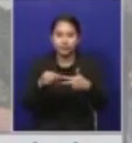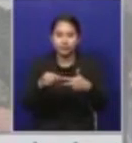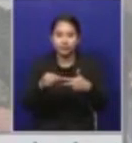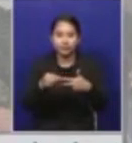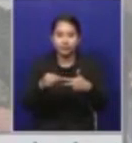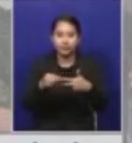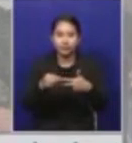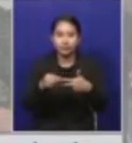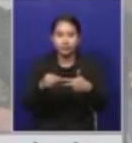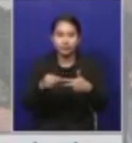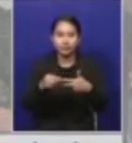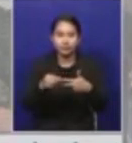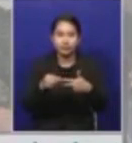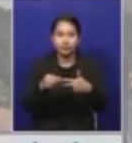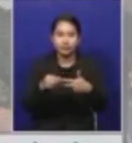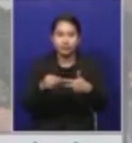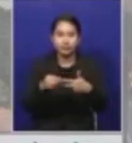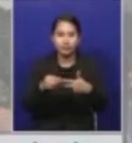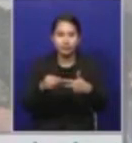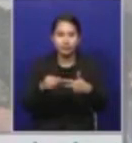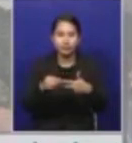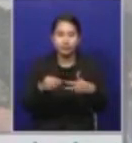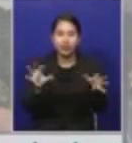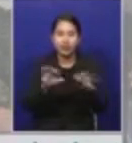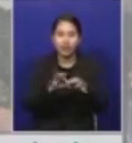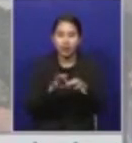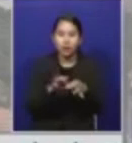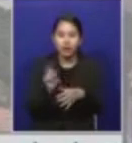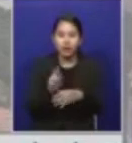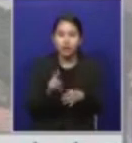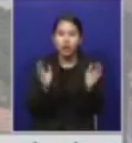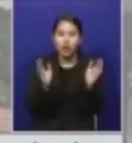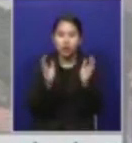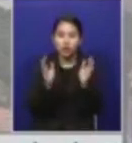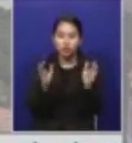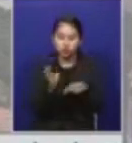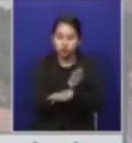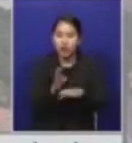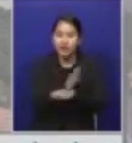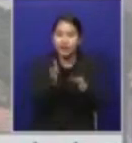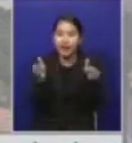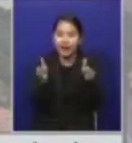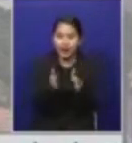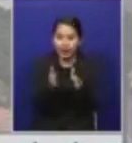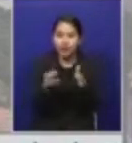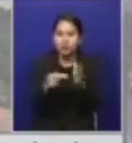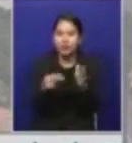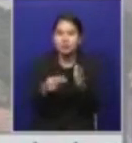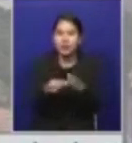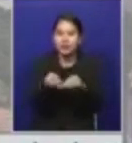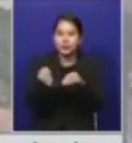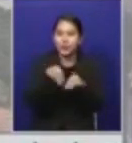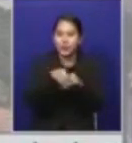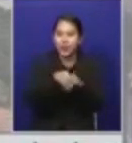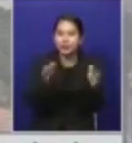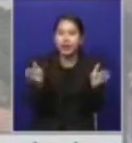สภาพสายป่านนะครับหรือสภาพคล่องนะครับซึ่งคนตัวเล็กนะครับหรือ SME เนี่ยนะครับสายป่านเขาจะสั้นมาก